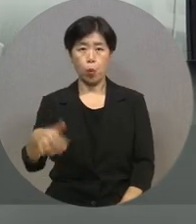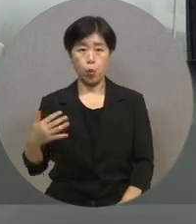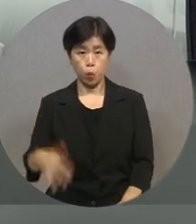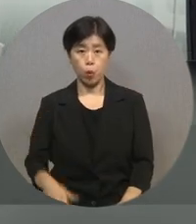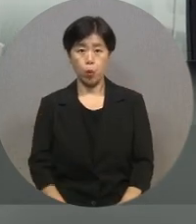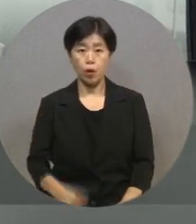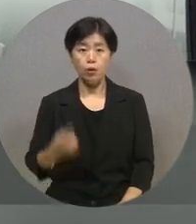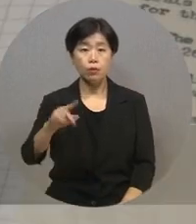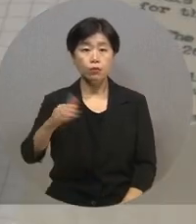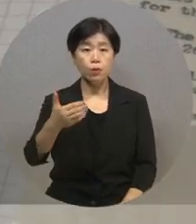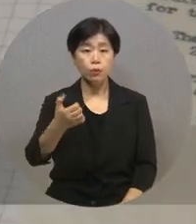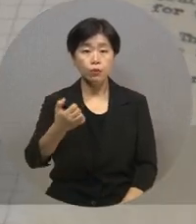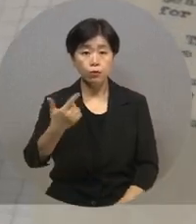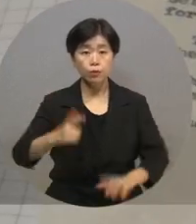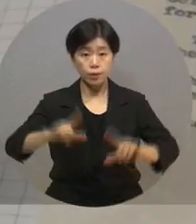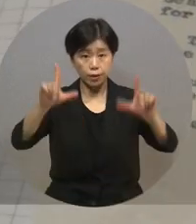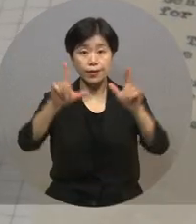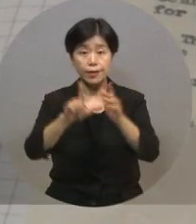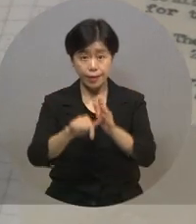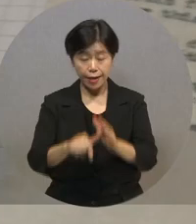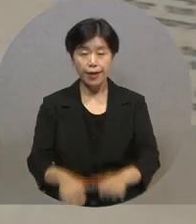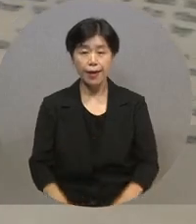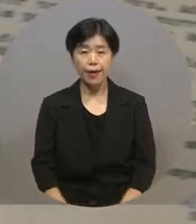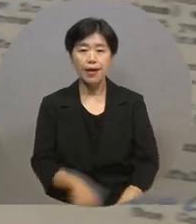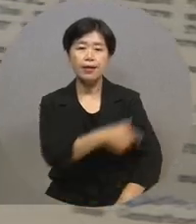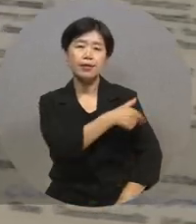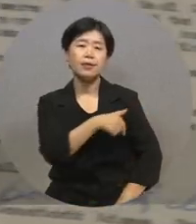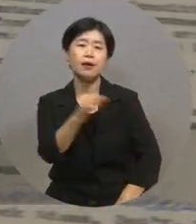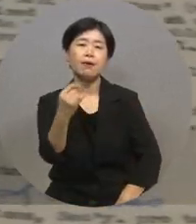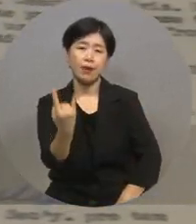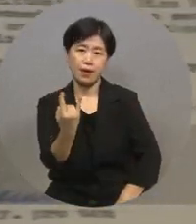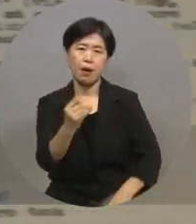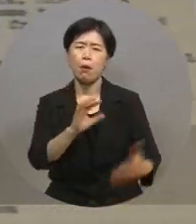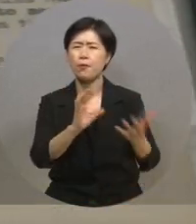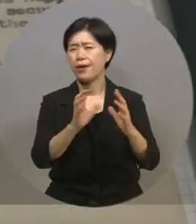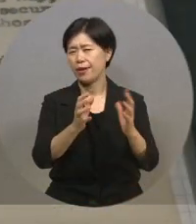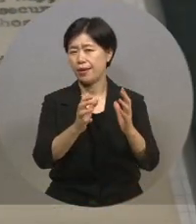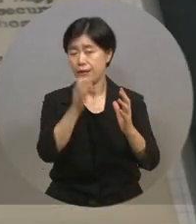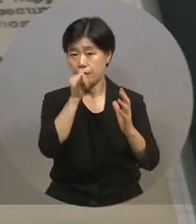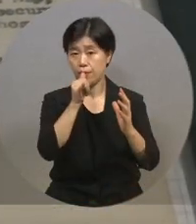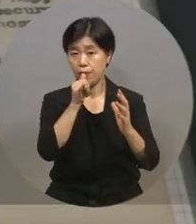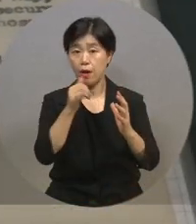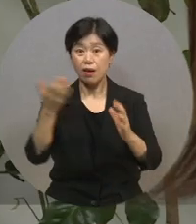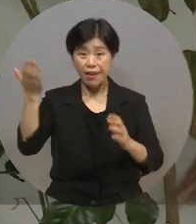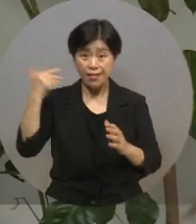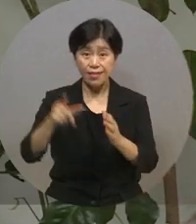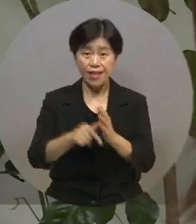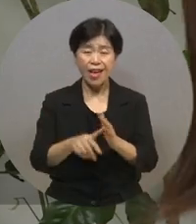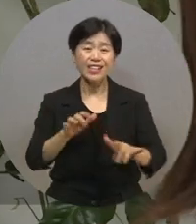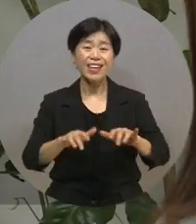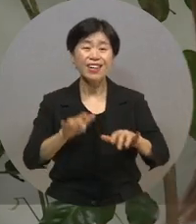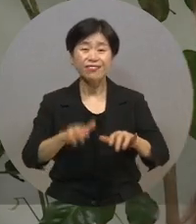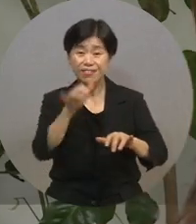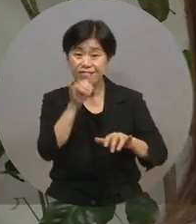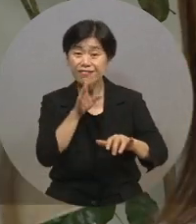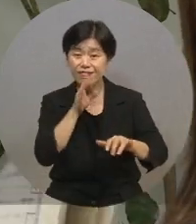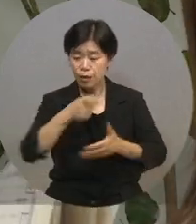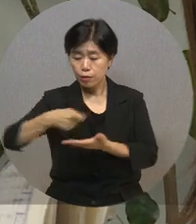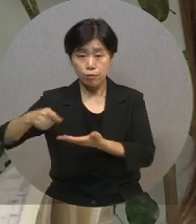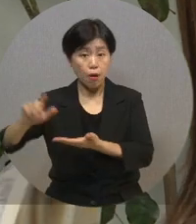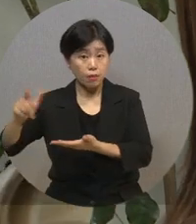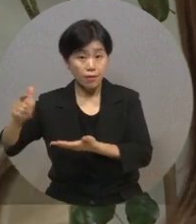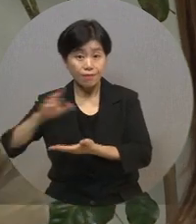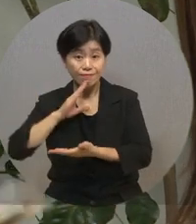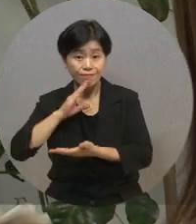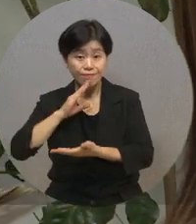이게 1956년도에 그때 이사회였던 이사회 회의록이에요. 근데 이게 타이핑을 쳤어요. 쓰지 않고. 저도 그래서 굉장히